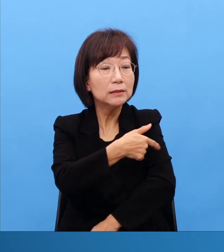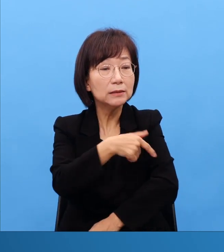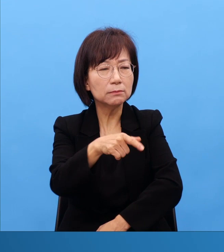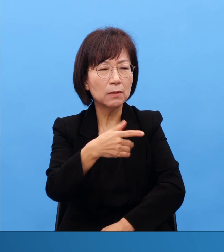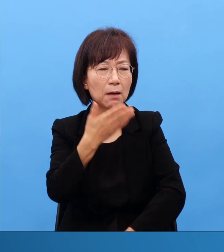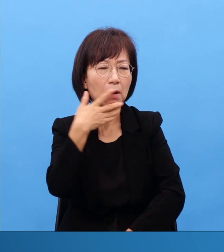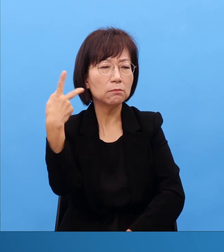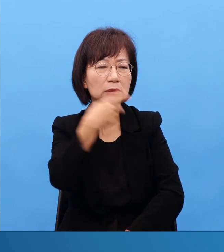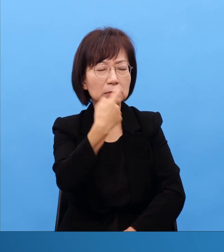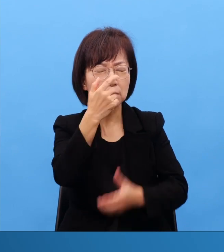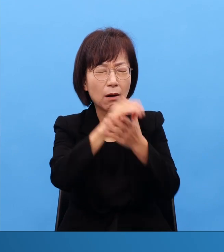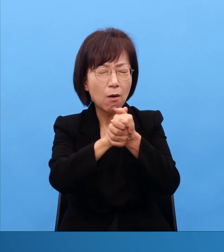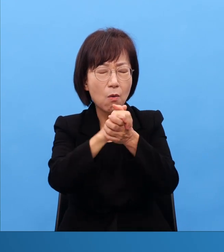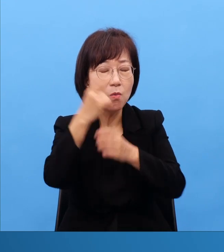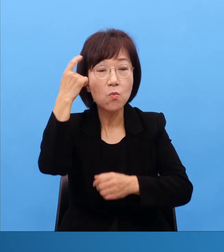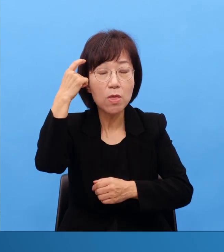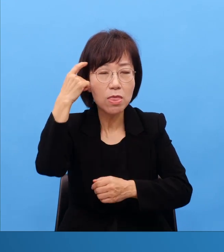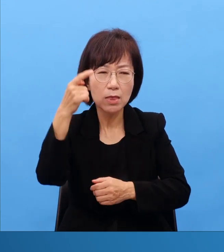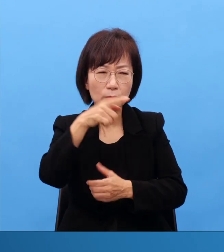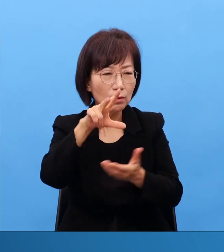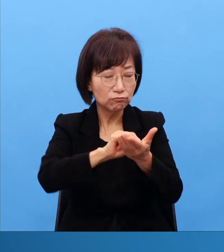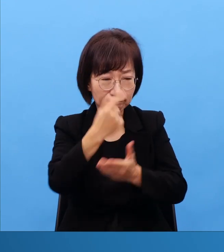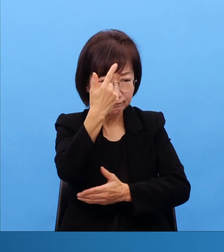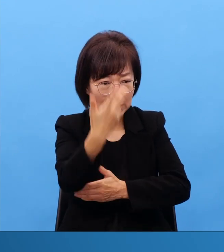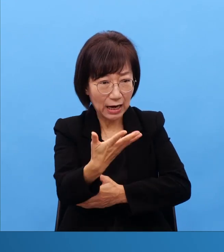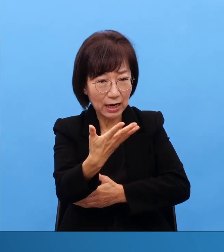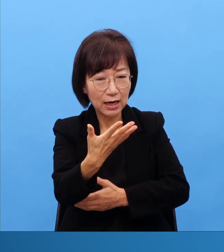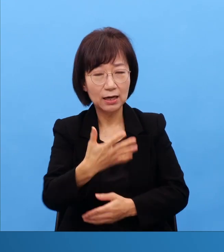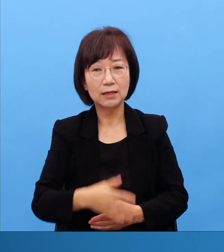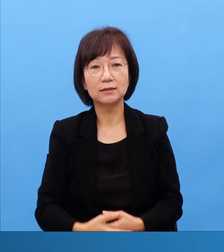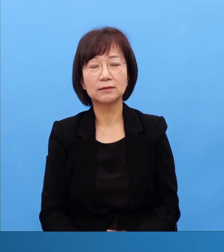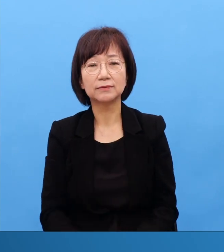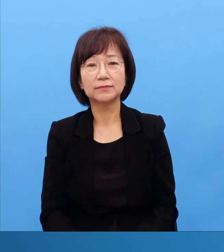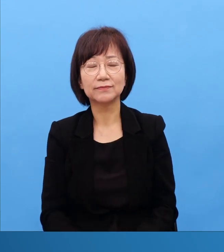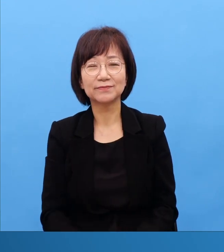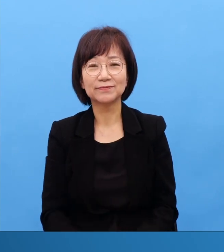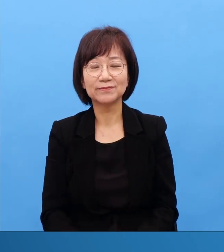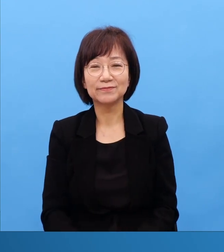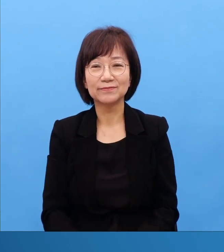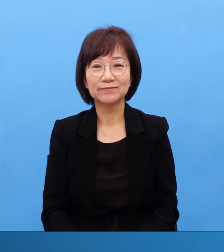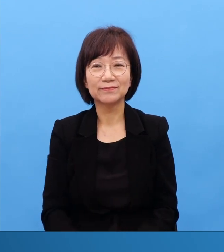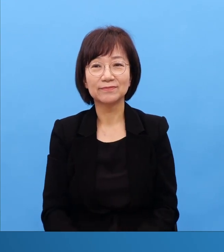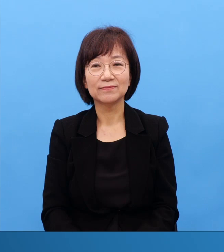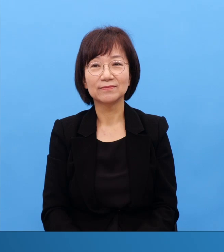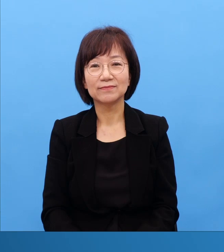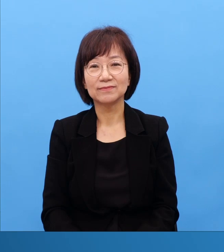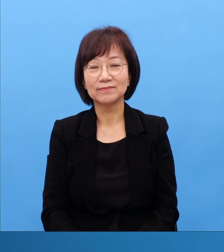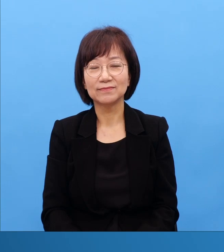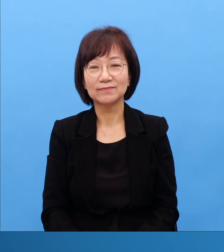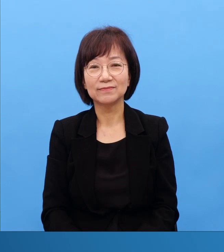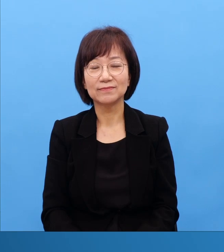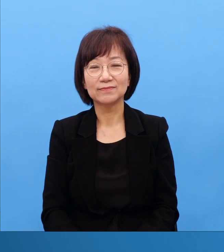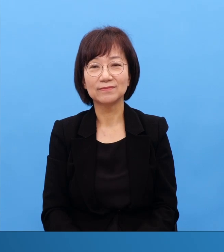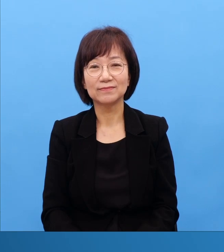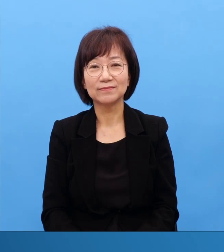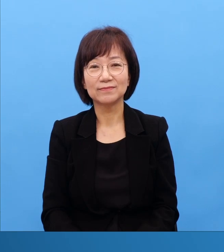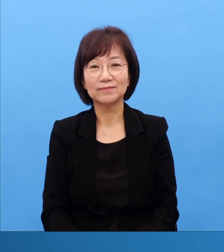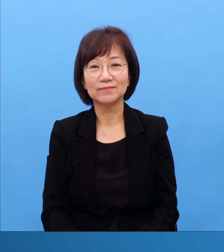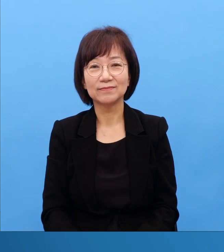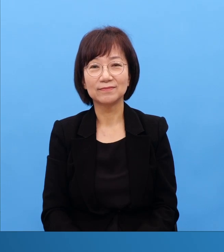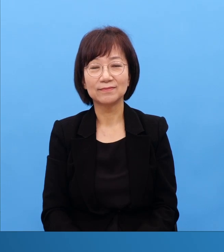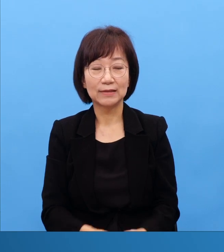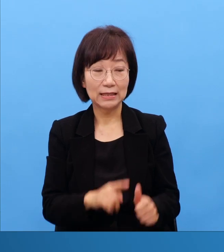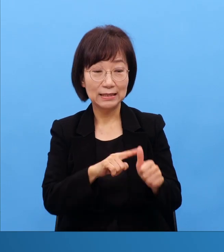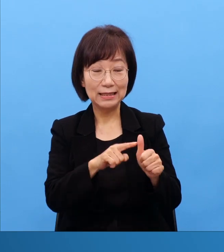물었다니까요. He was a deacon and I was a pastor at the time, but my faith was less than him. I was asking him, is something troubling you? Is that why you're entering into fasting prayer? 아무